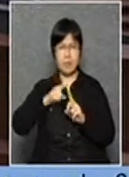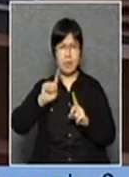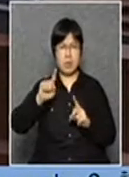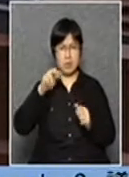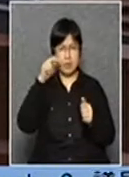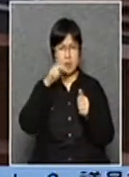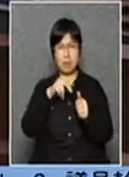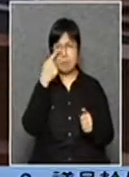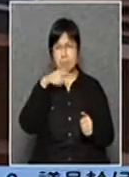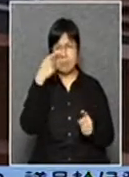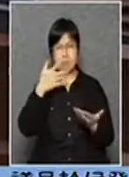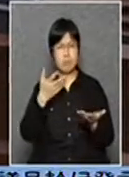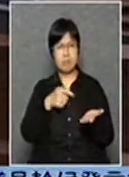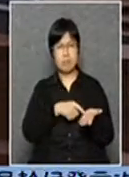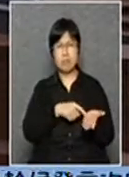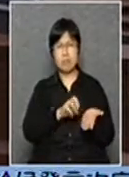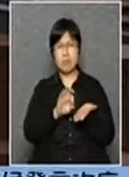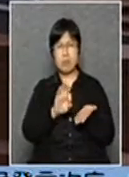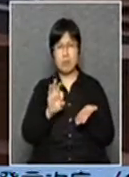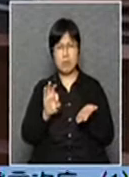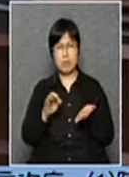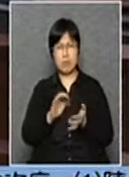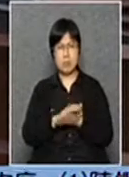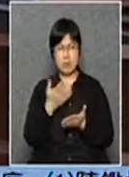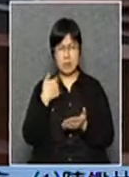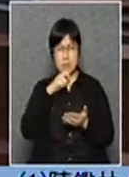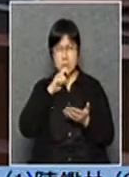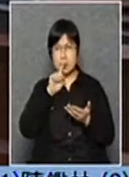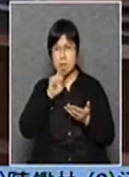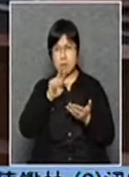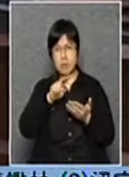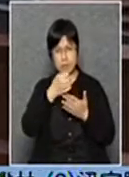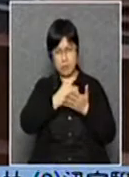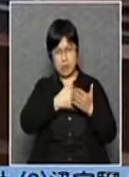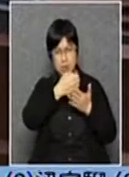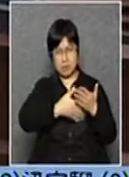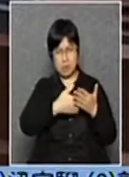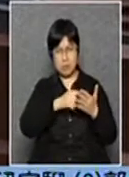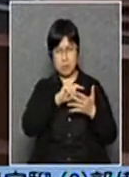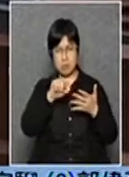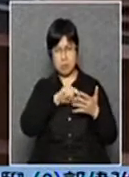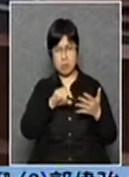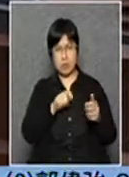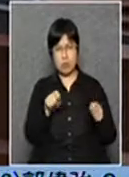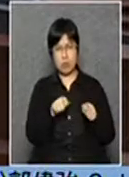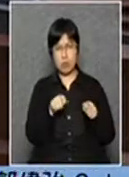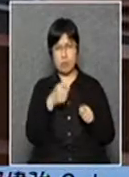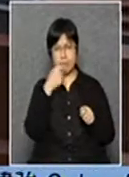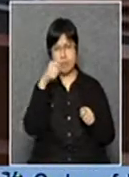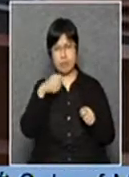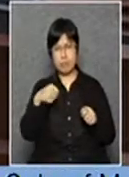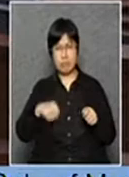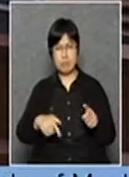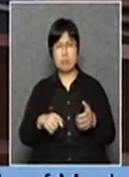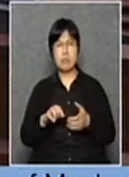管咧？似乎真係冇乜點提嘅。我都曾經撳翻曬啲例咧，睇翻嗰啲咁嘅有關條文咧，非常之短嘅，基本上就係一